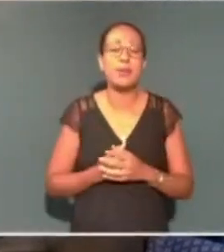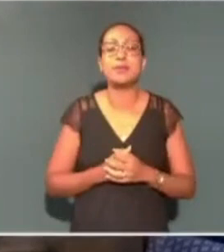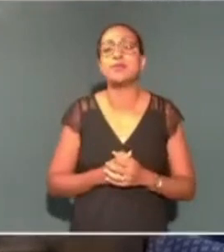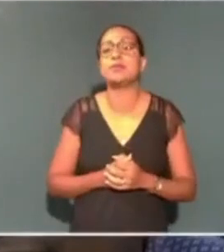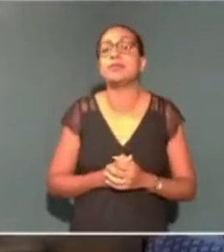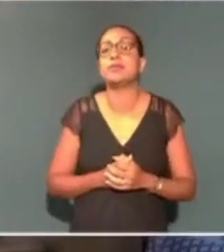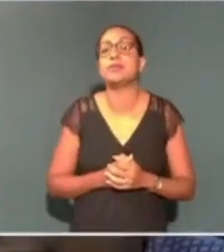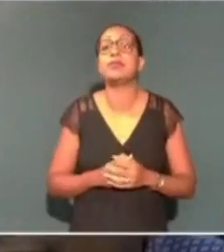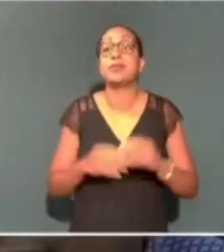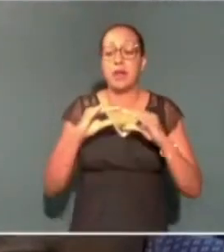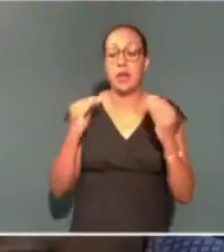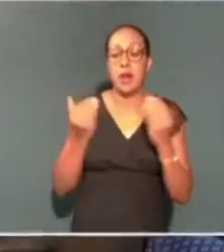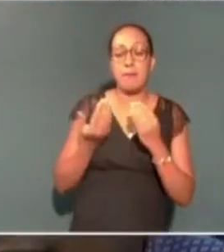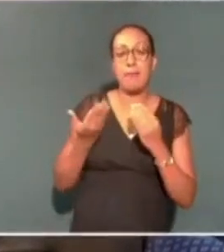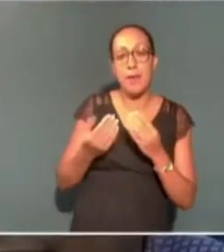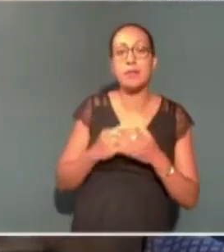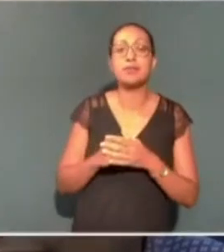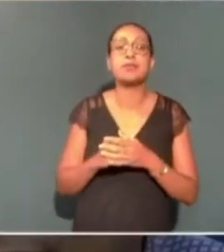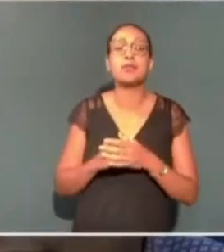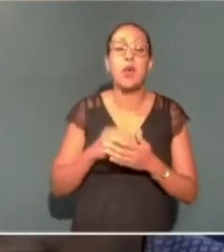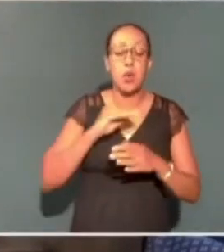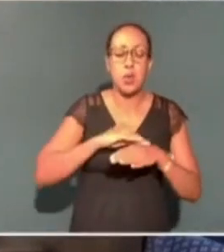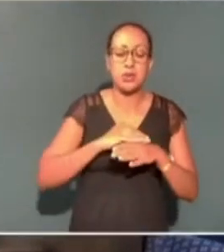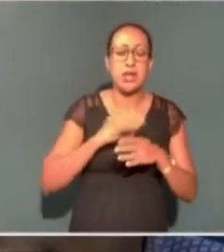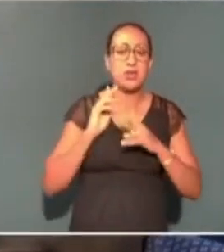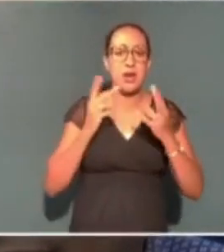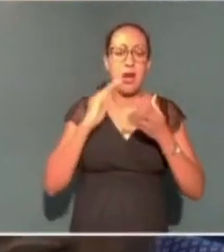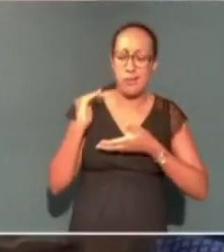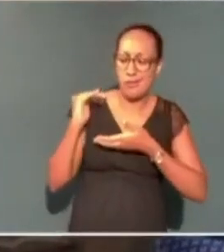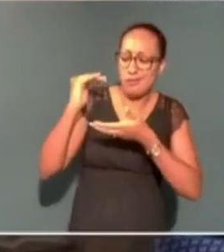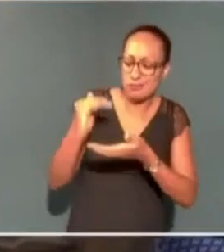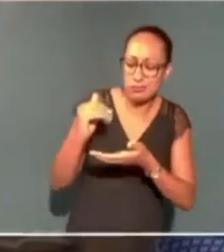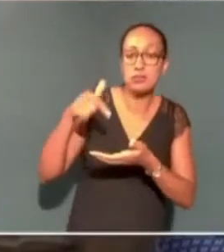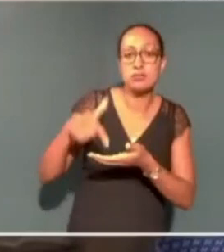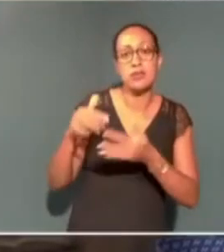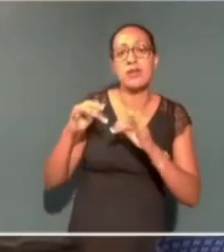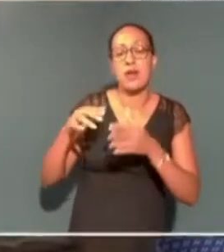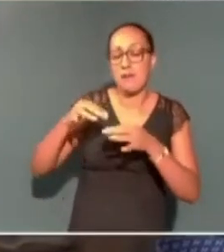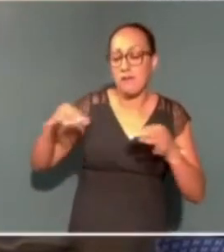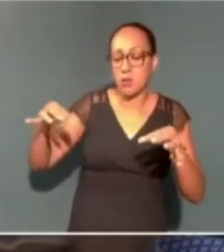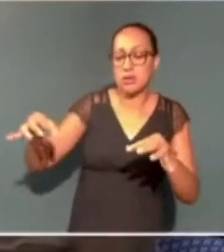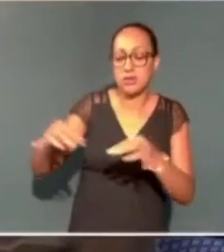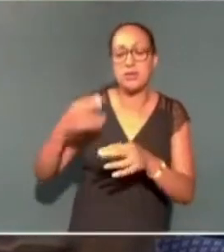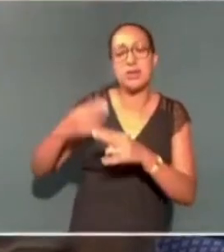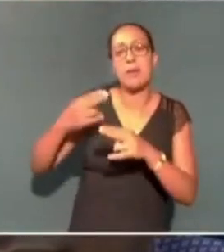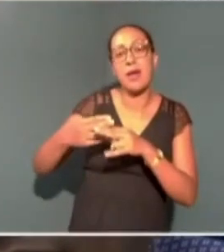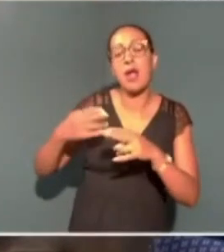La CTM a hérité du Conseil général de séries de fonciers qui sont les fameux forêts